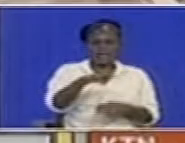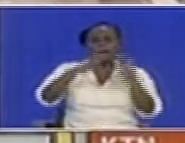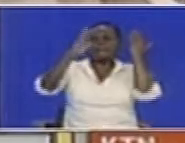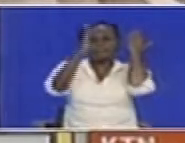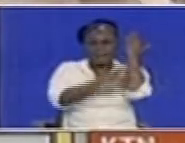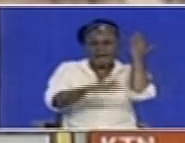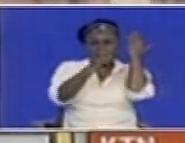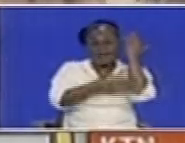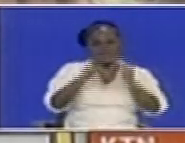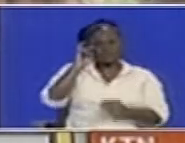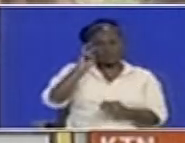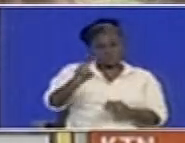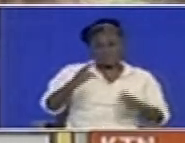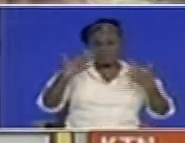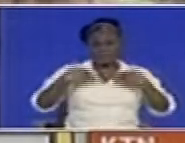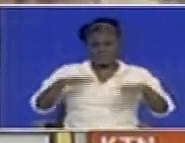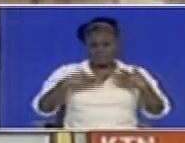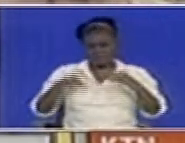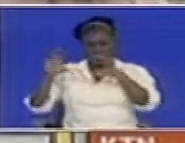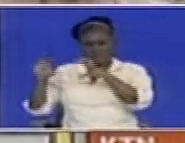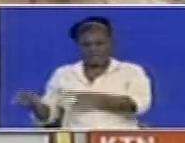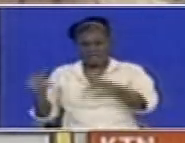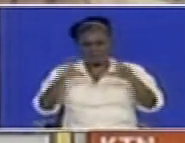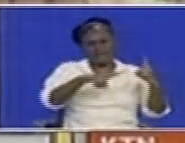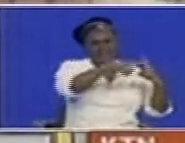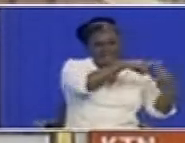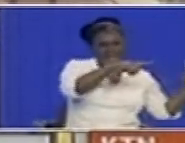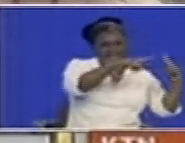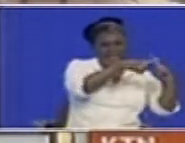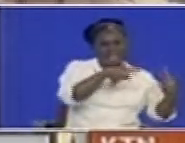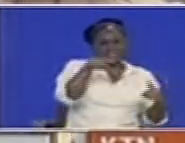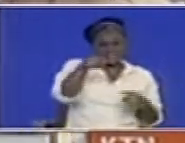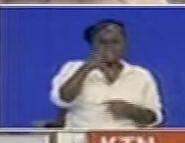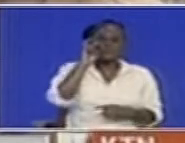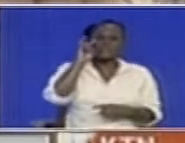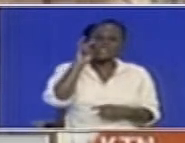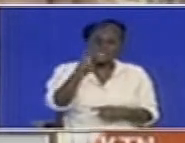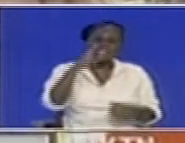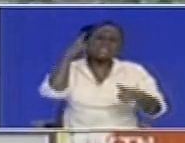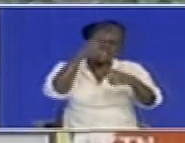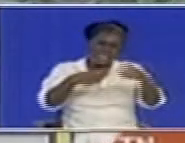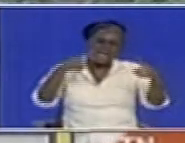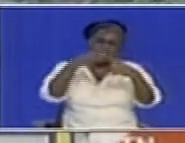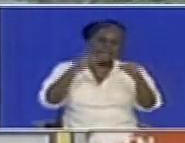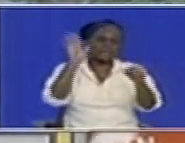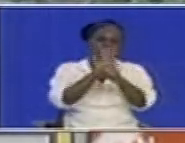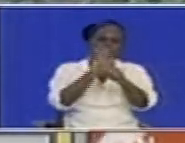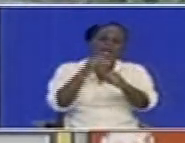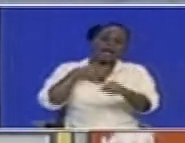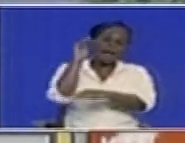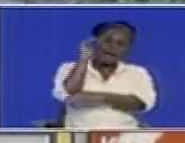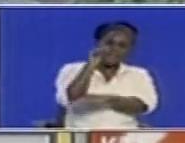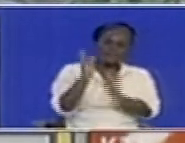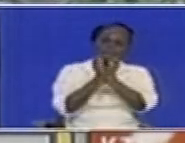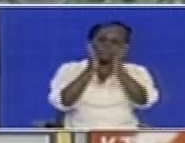kuona watu wetu wakiangamia, wakifa kwa sababu ya kitu ambacho imeonekana kwa miaka nyingi sana. Wito wangu ni kwa wananchi